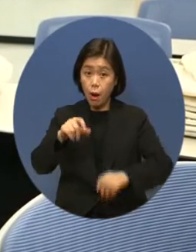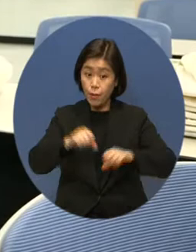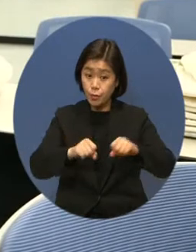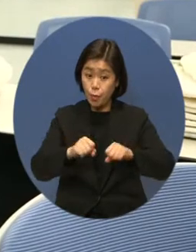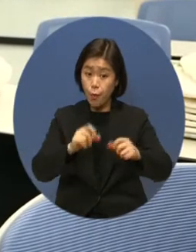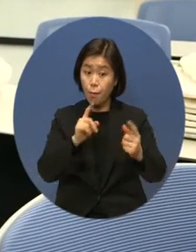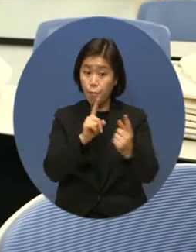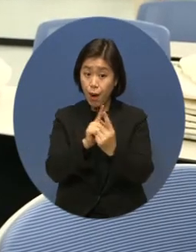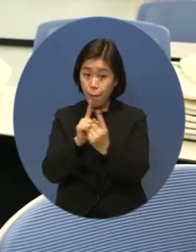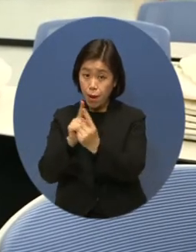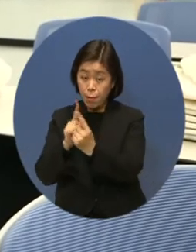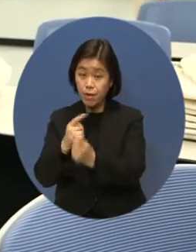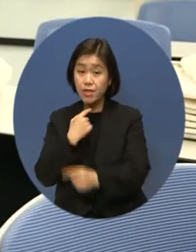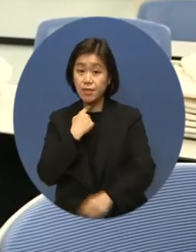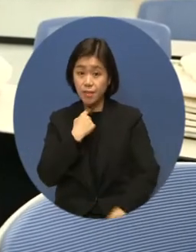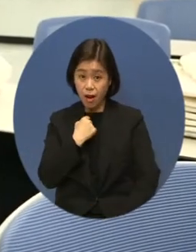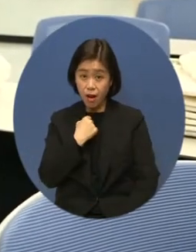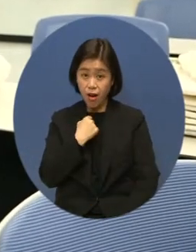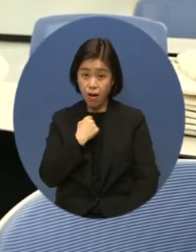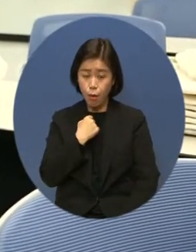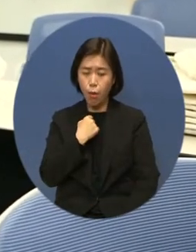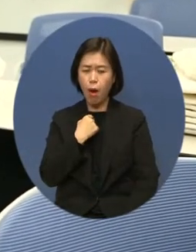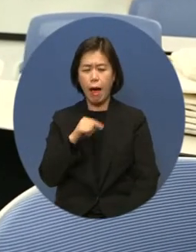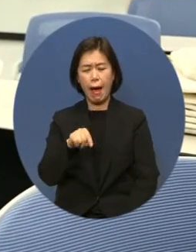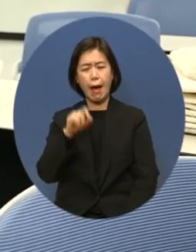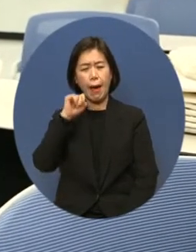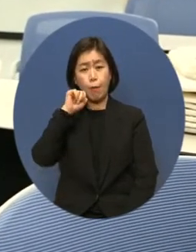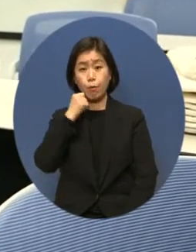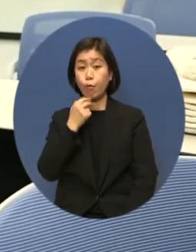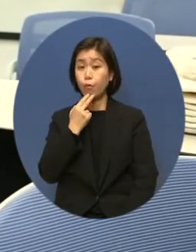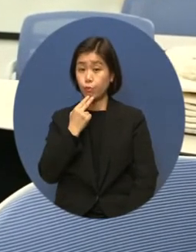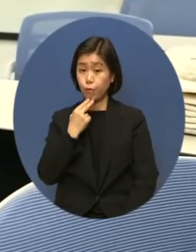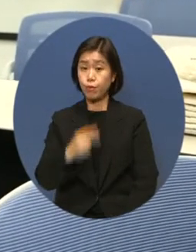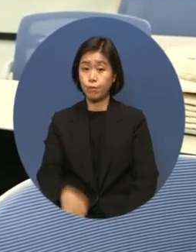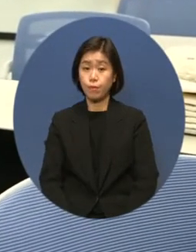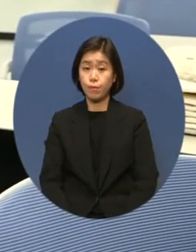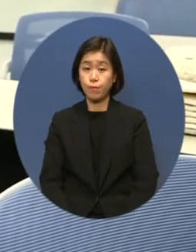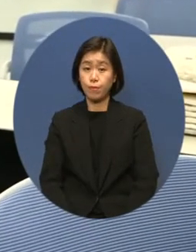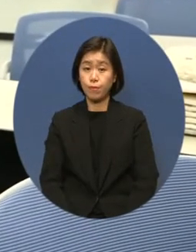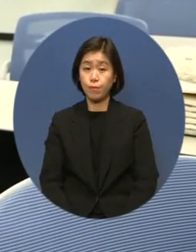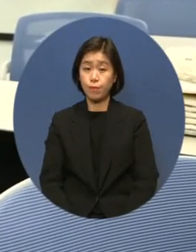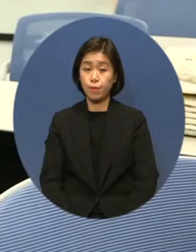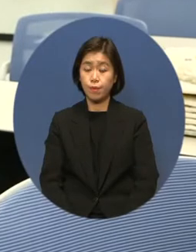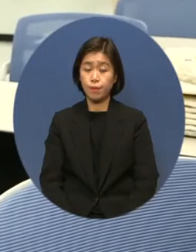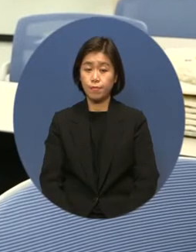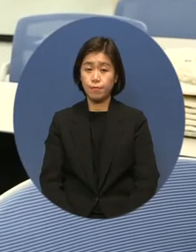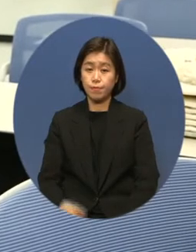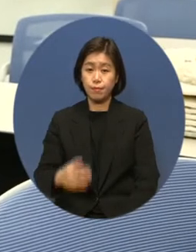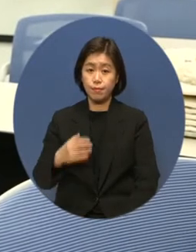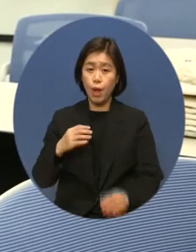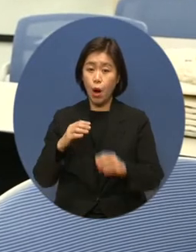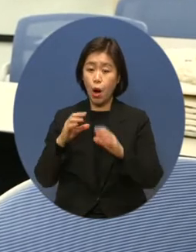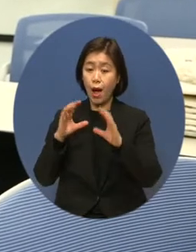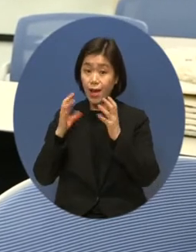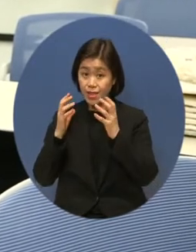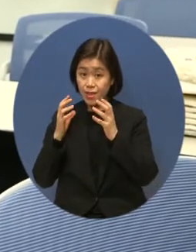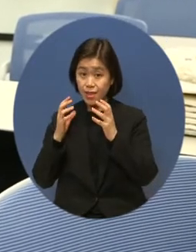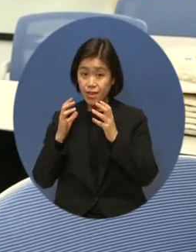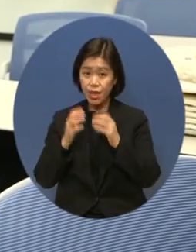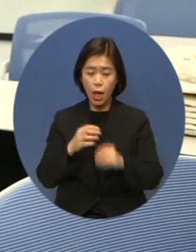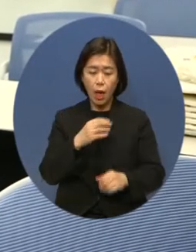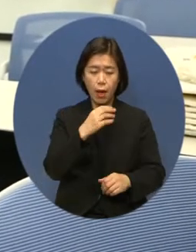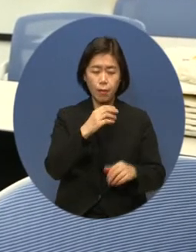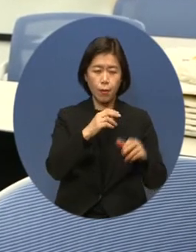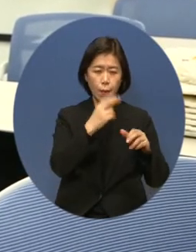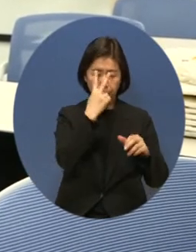보니까 그렇게 어려운 활동이 아니라는 걸 알게 되었고 그리고 또 아이들이 일반 아이들이